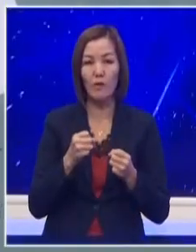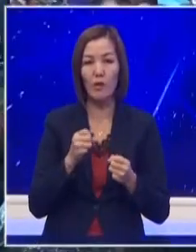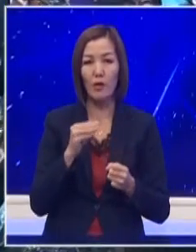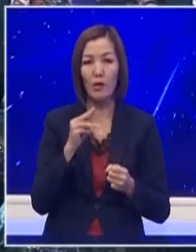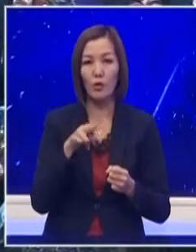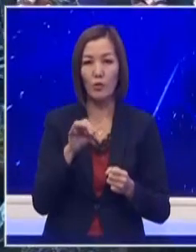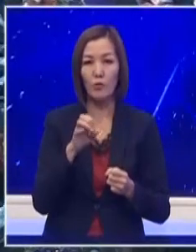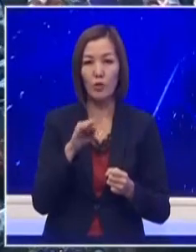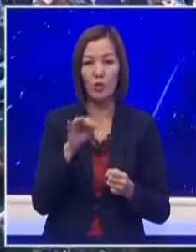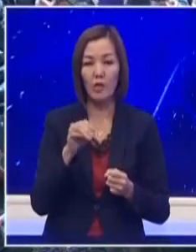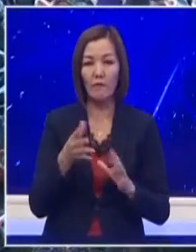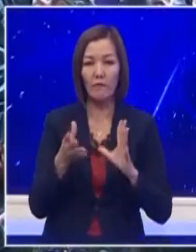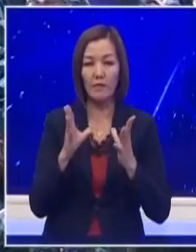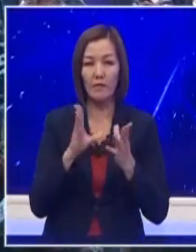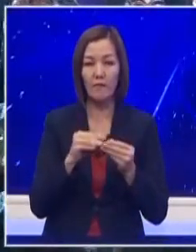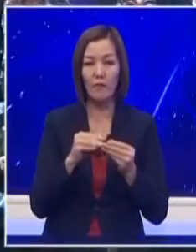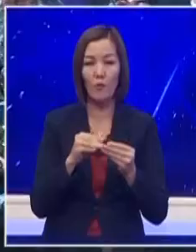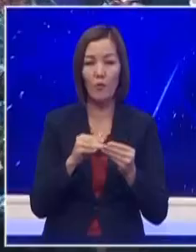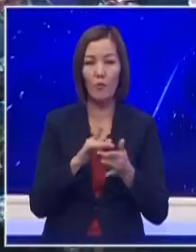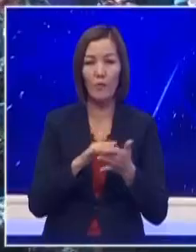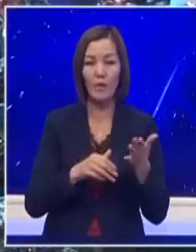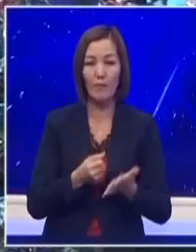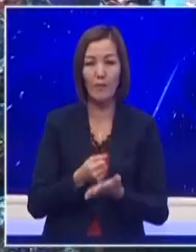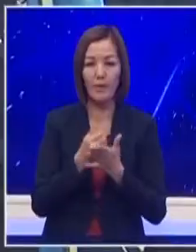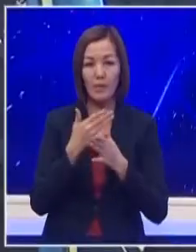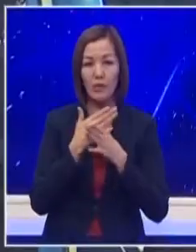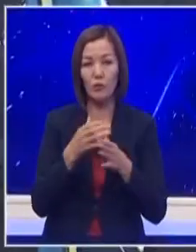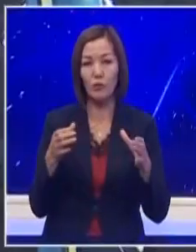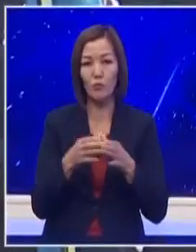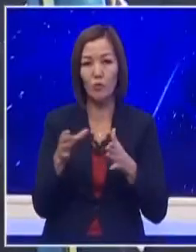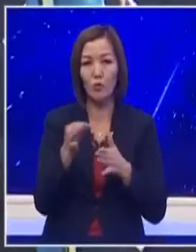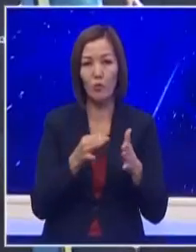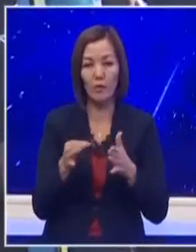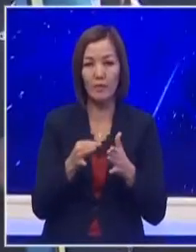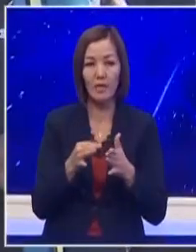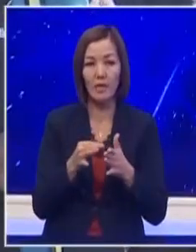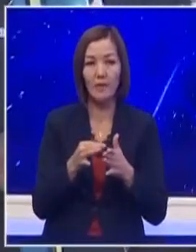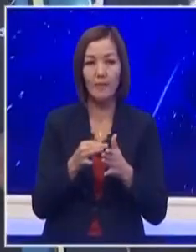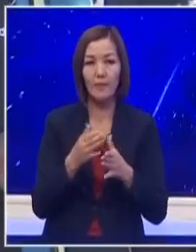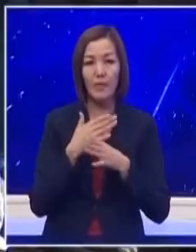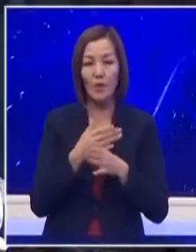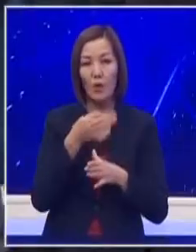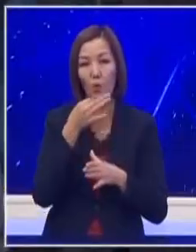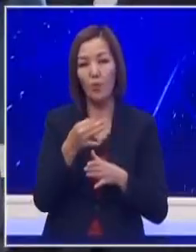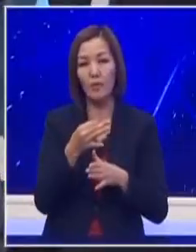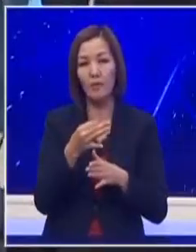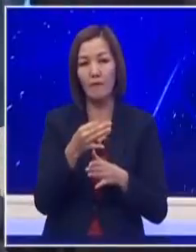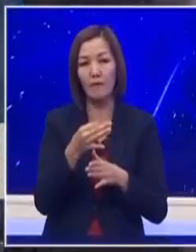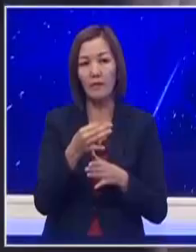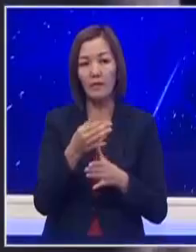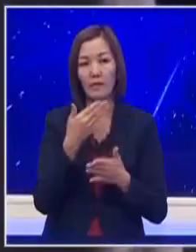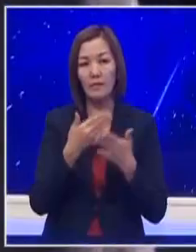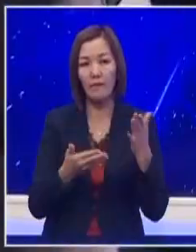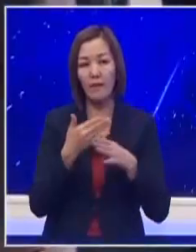дожанову на протяжении всего марафона он оказывал всестороннюю поддержку сборной области консультаций как опытного специалиста и